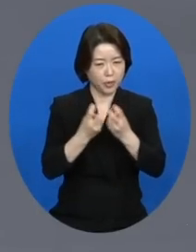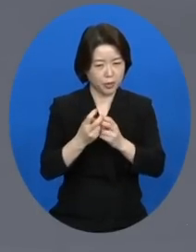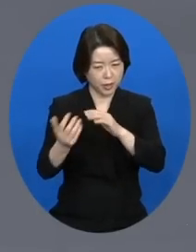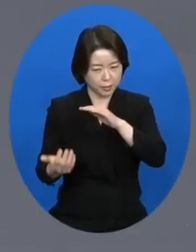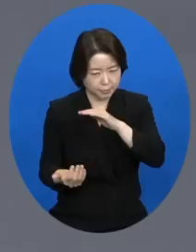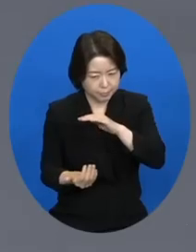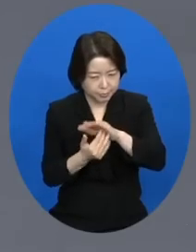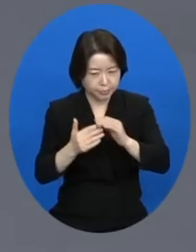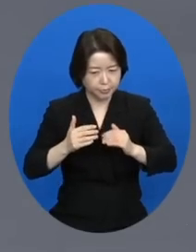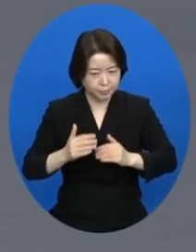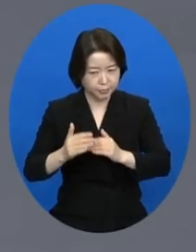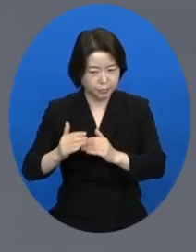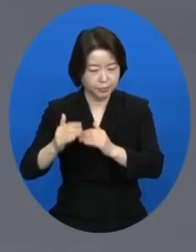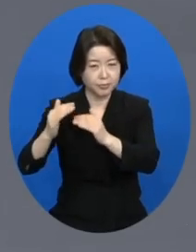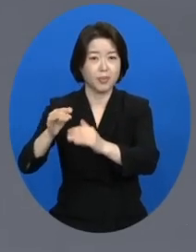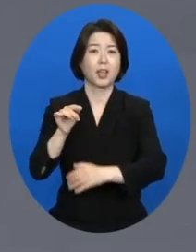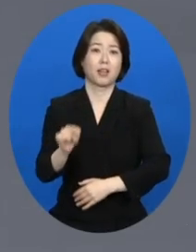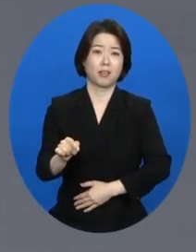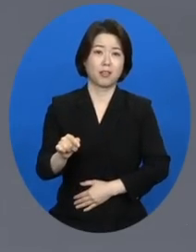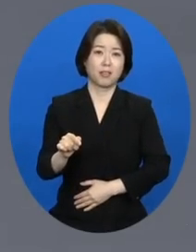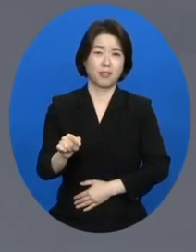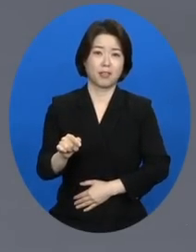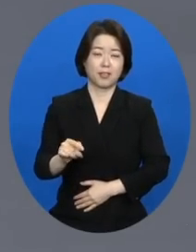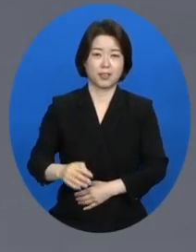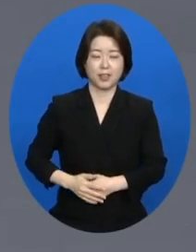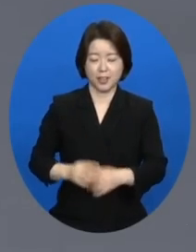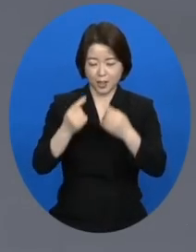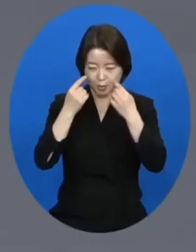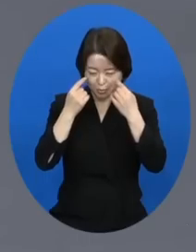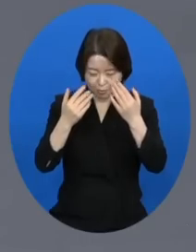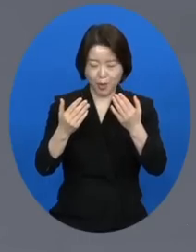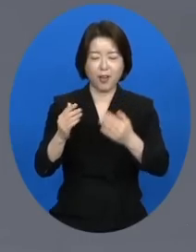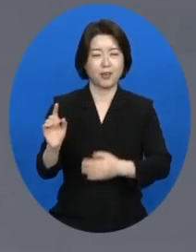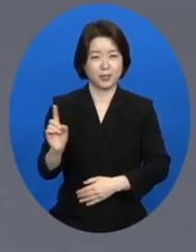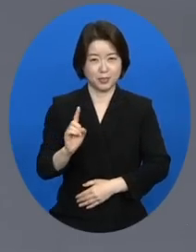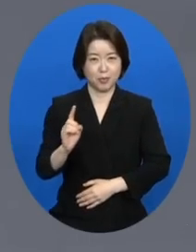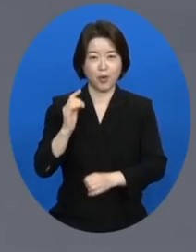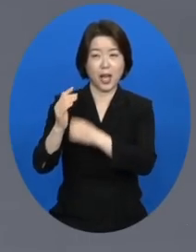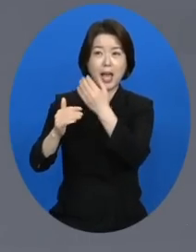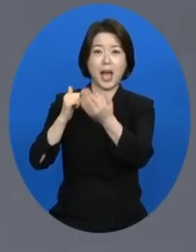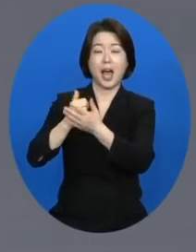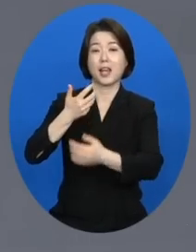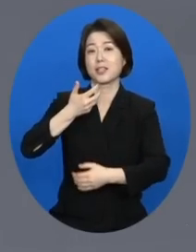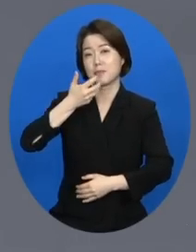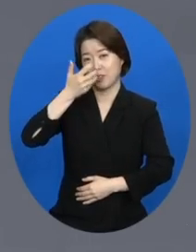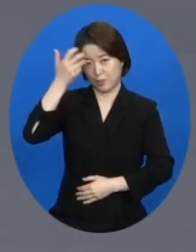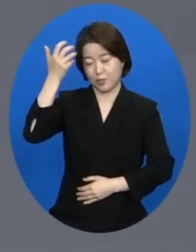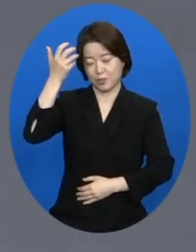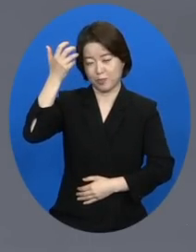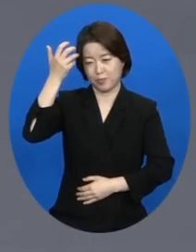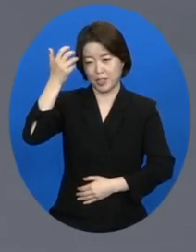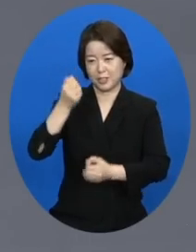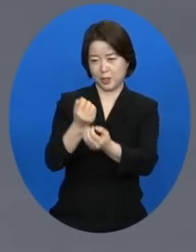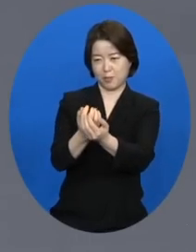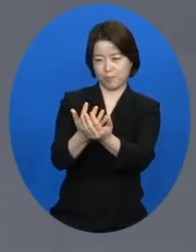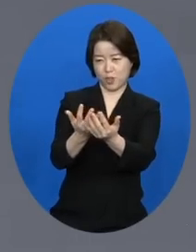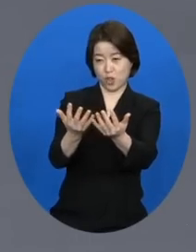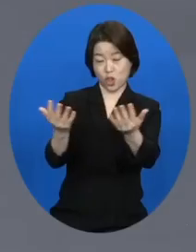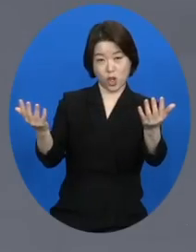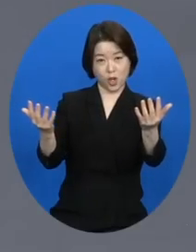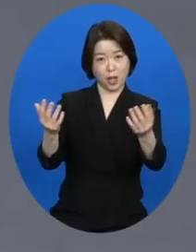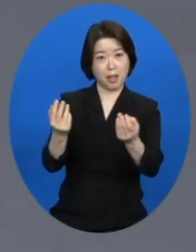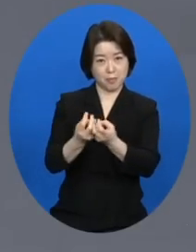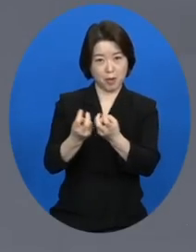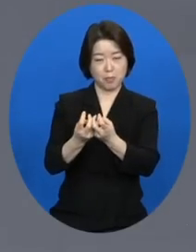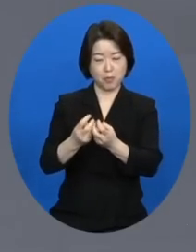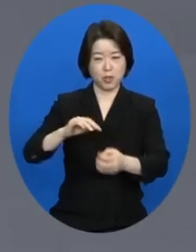가실 것인가 라고 하는 점입니다. 분명한 것은 하나님의 꿈을 하나님께서 펼쳐지는 방식은